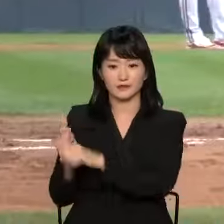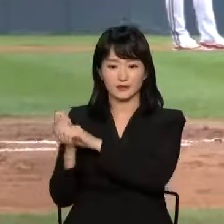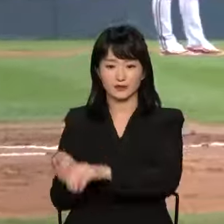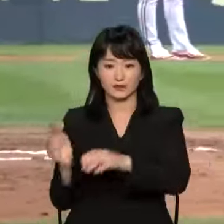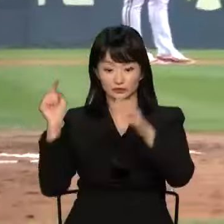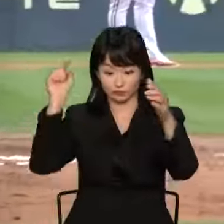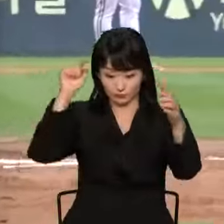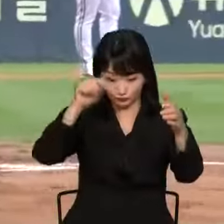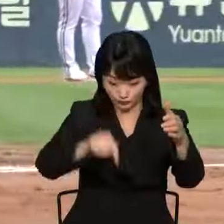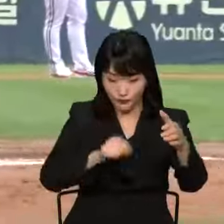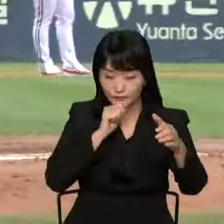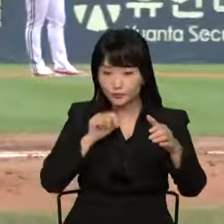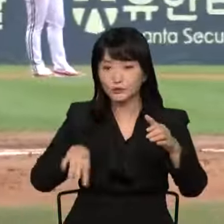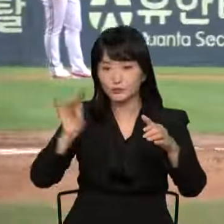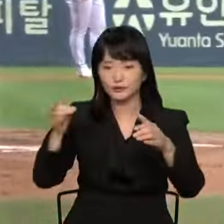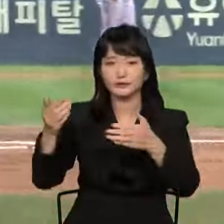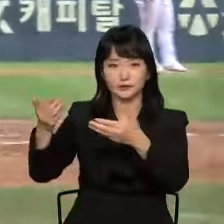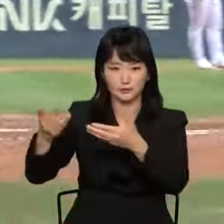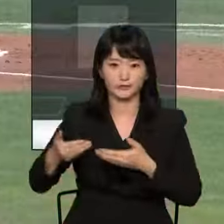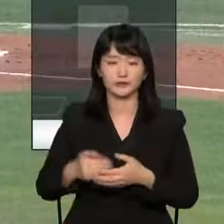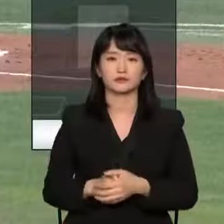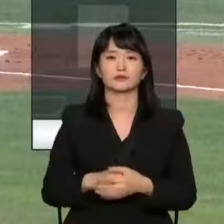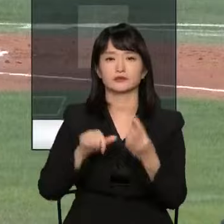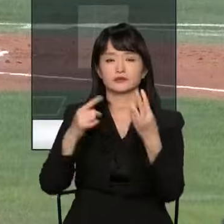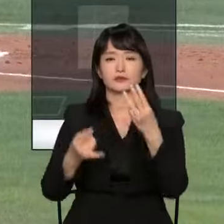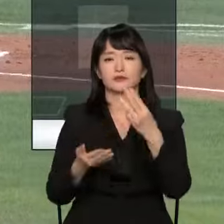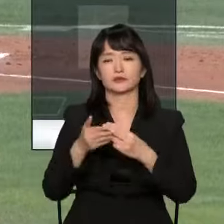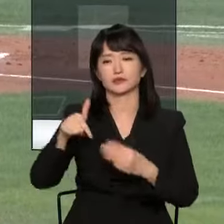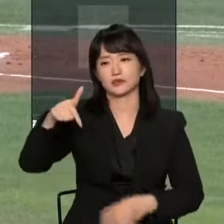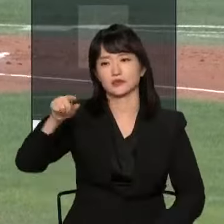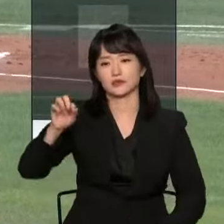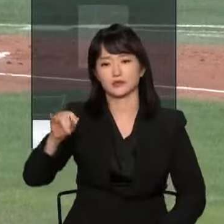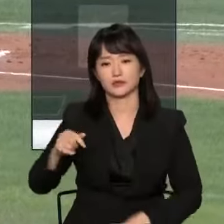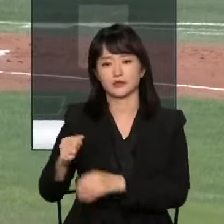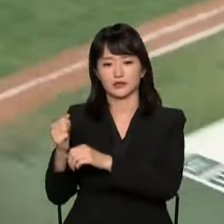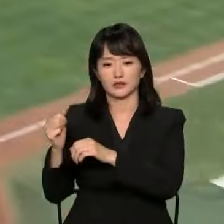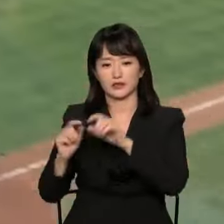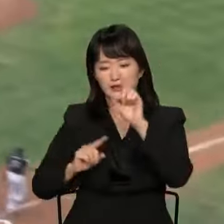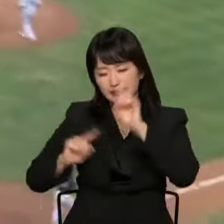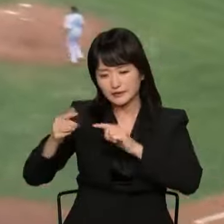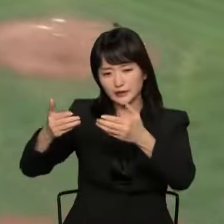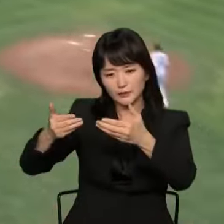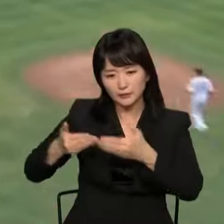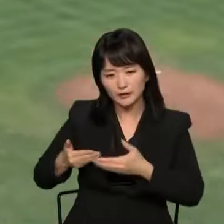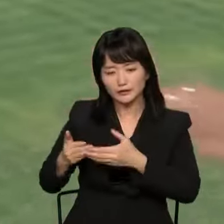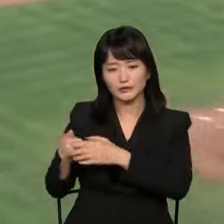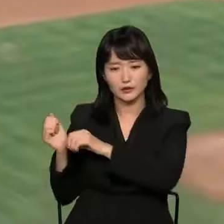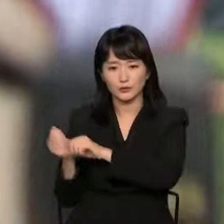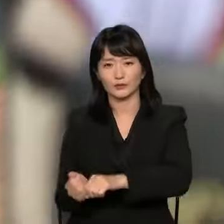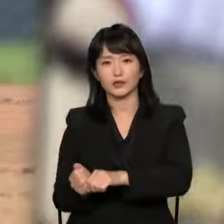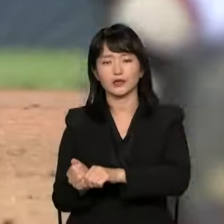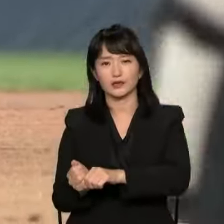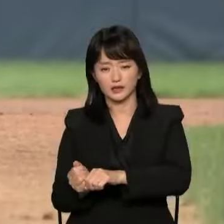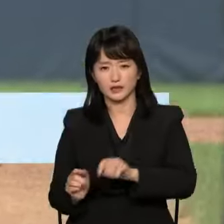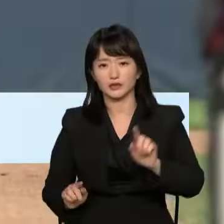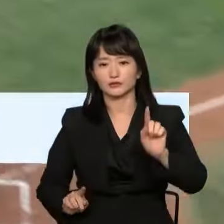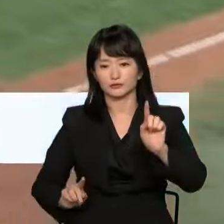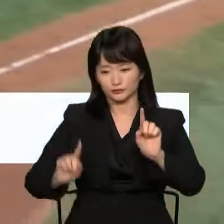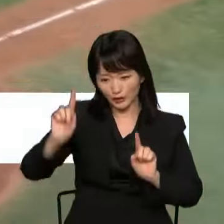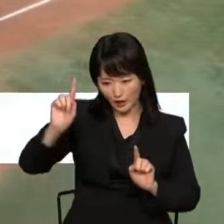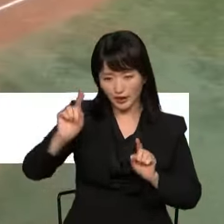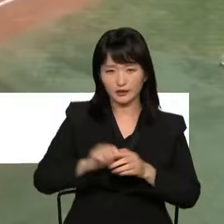뽑은 KT. 3회 초엔 강백호의 1타점 희생플라이로 2-0 앞서갔는데 LG도 특유의 뛰는